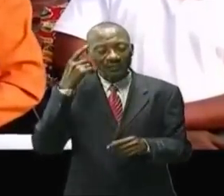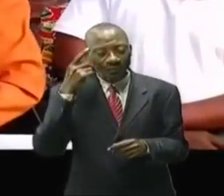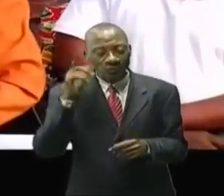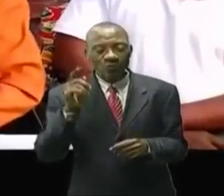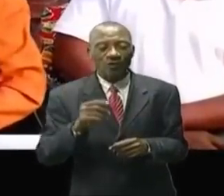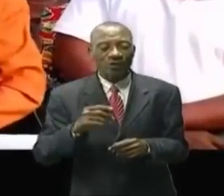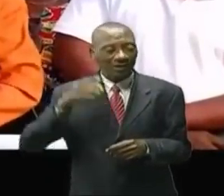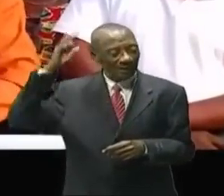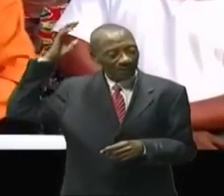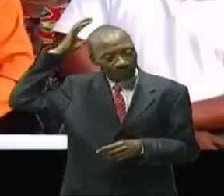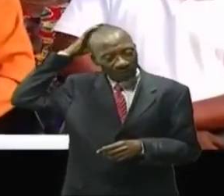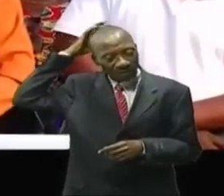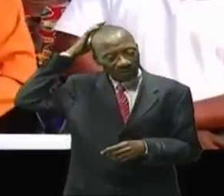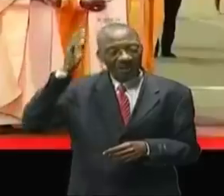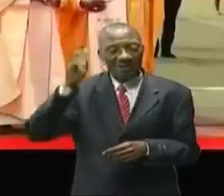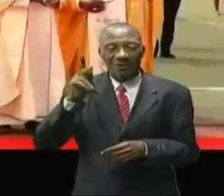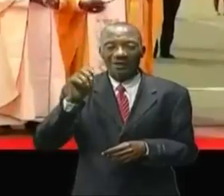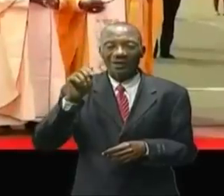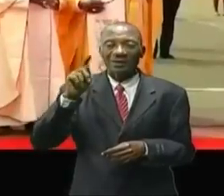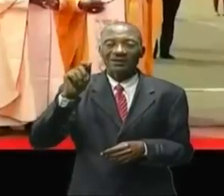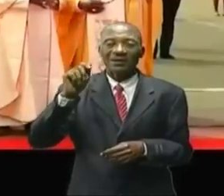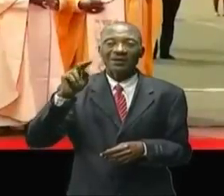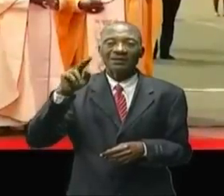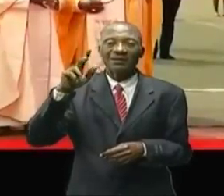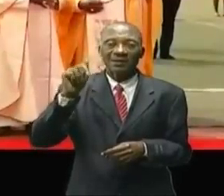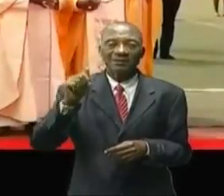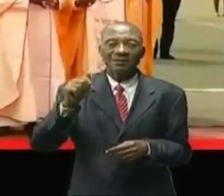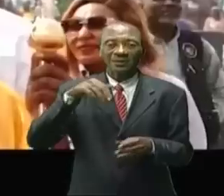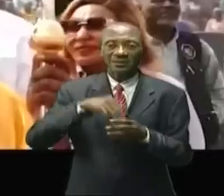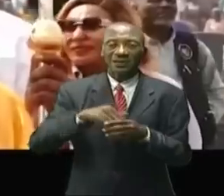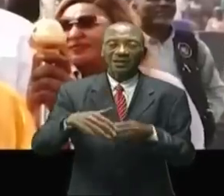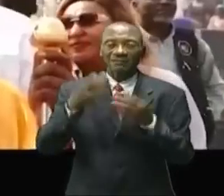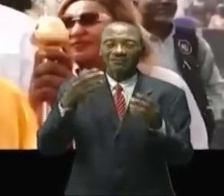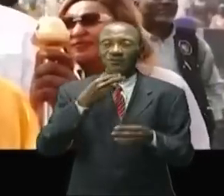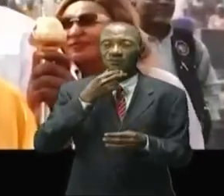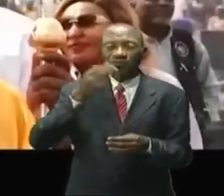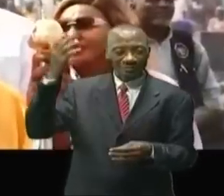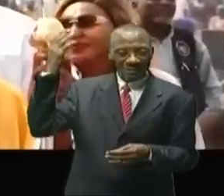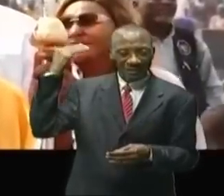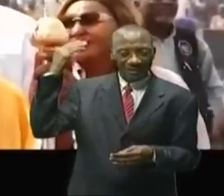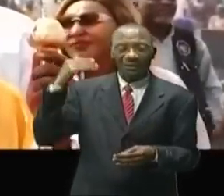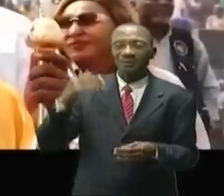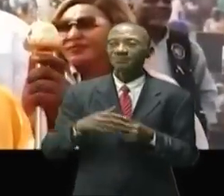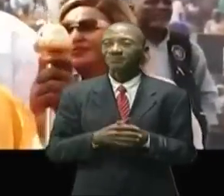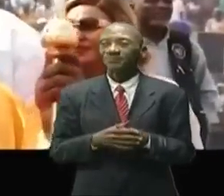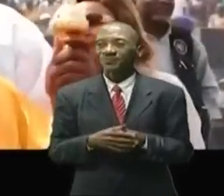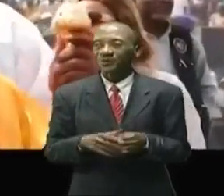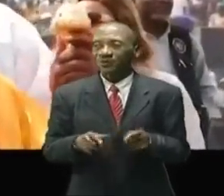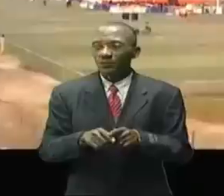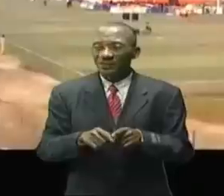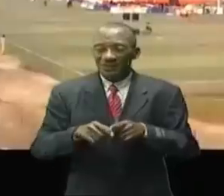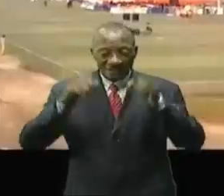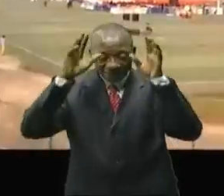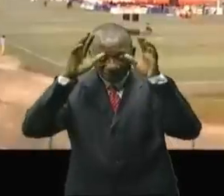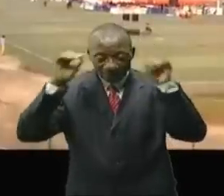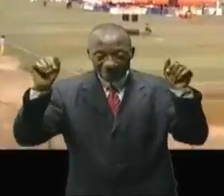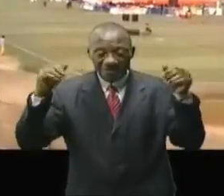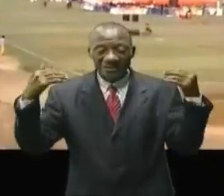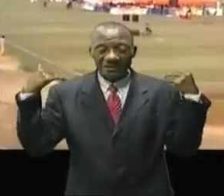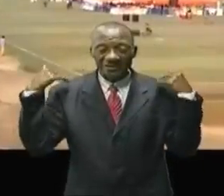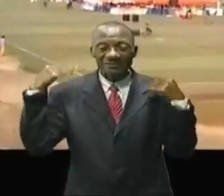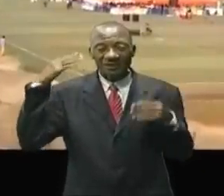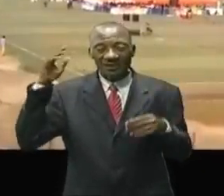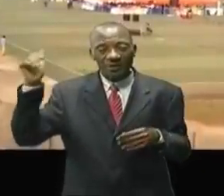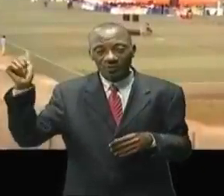Nous sommes très ravis, très contents parce que nous avons vu notre chef de l'État qui a commencé la messe depuis